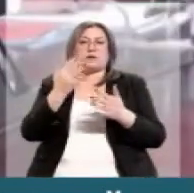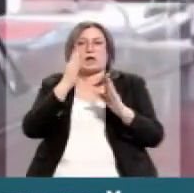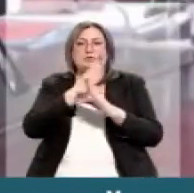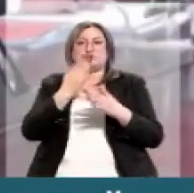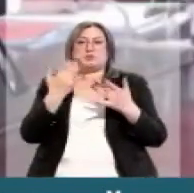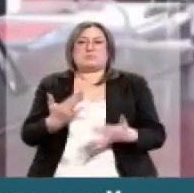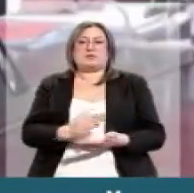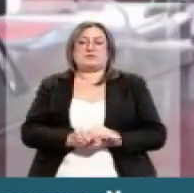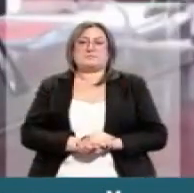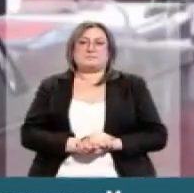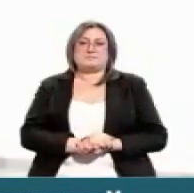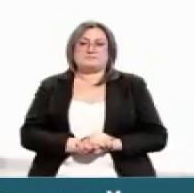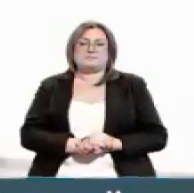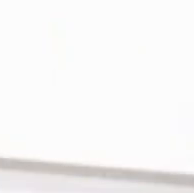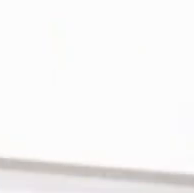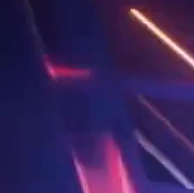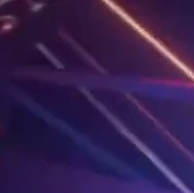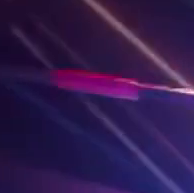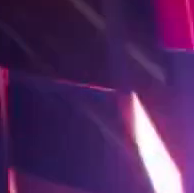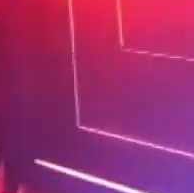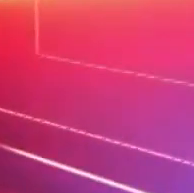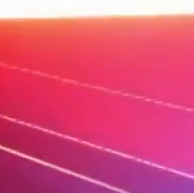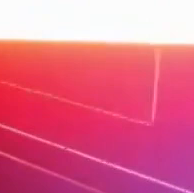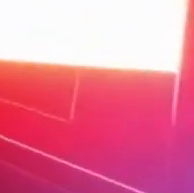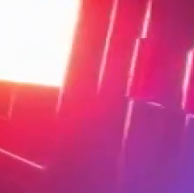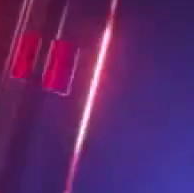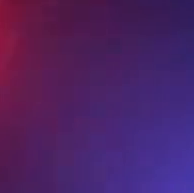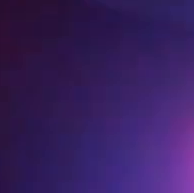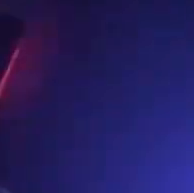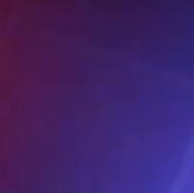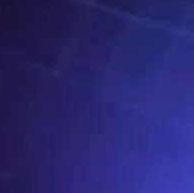экологических требований. От прошлого года момента принятия новых.